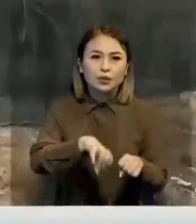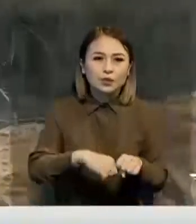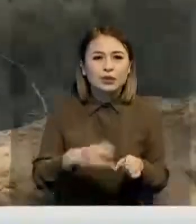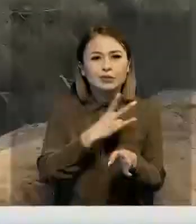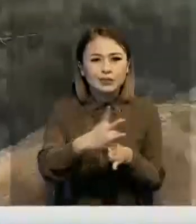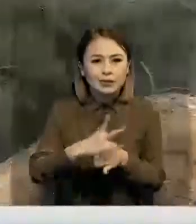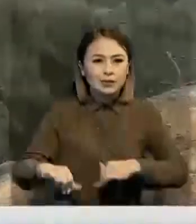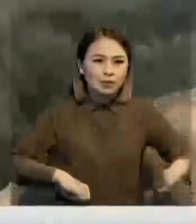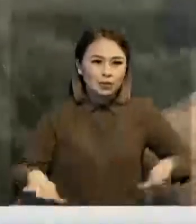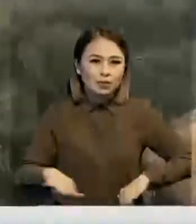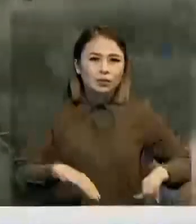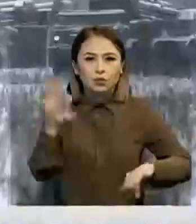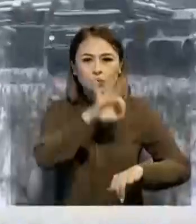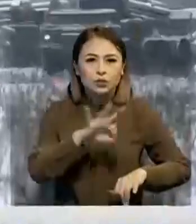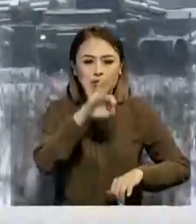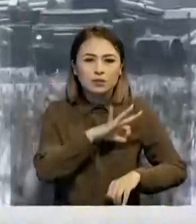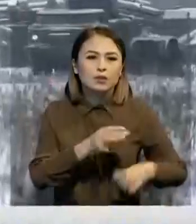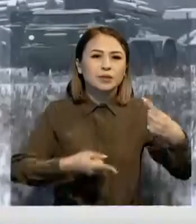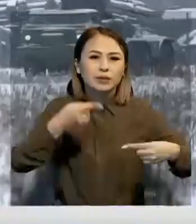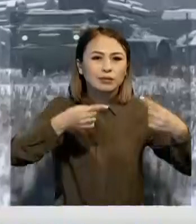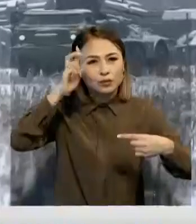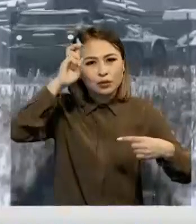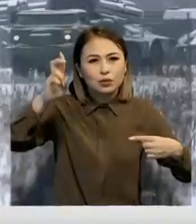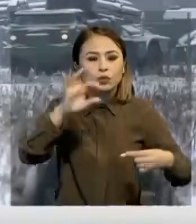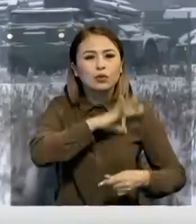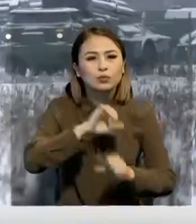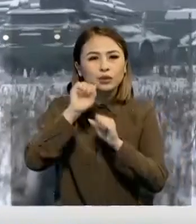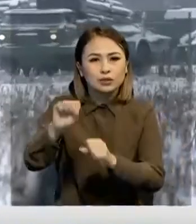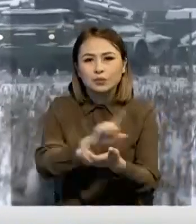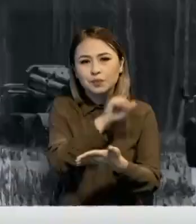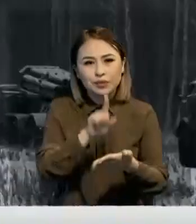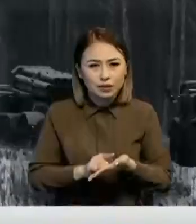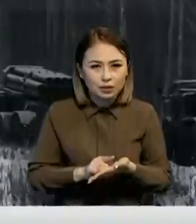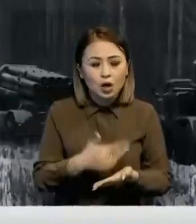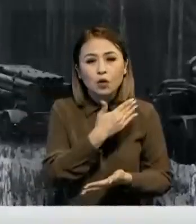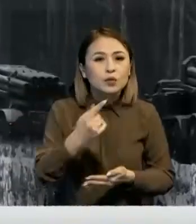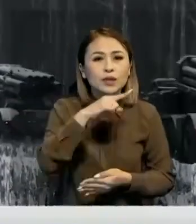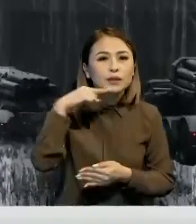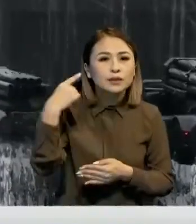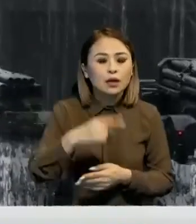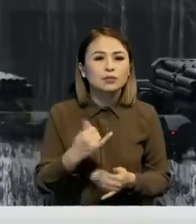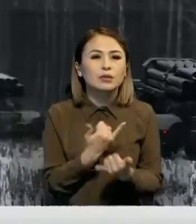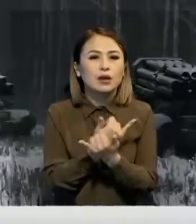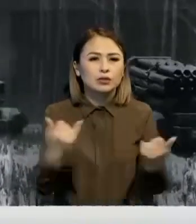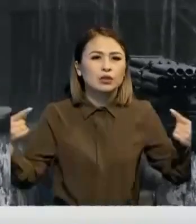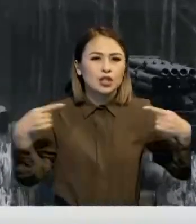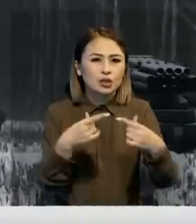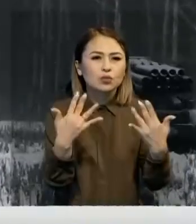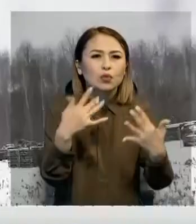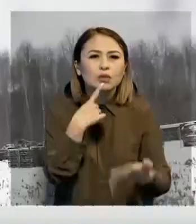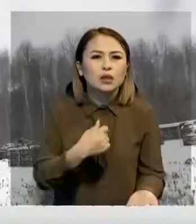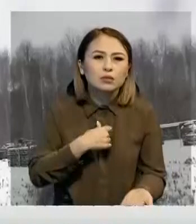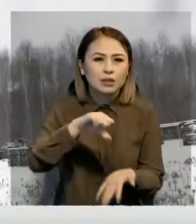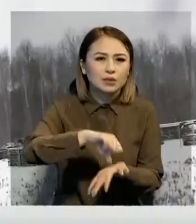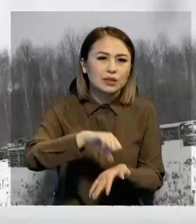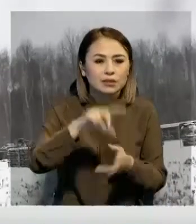беру, сондай-ақ терроризмге қарсы тұру мен одақтас мемлекеттің мүдделерін қорғау міндеттерін пысықтайды. Оған Ресей тарапынан нақты қанша